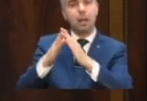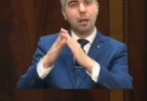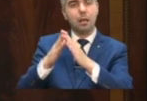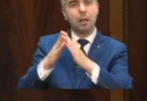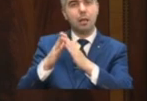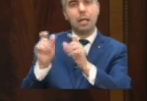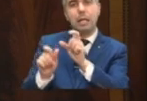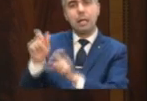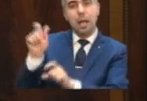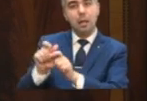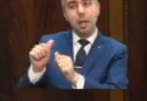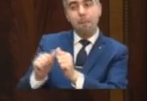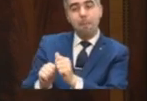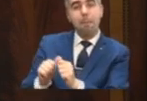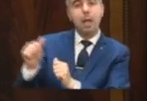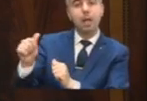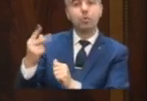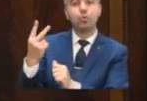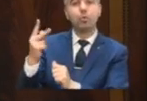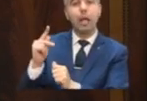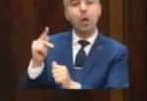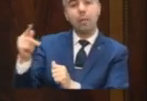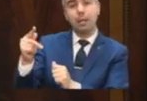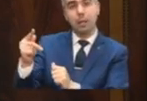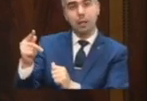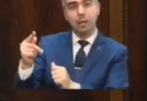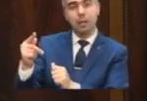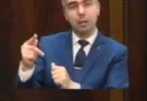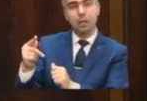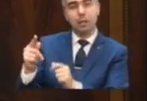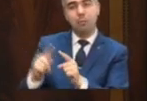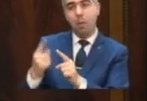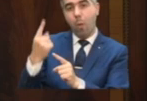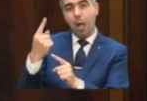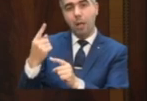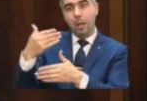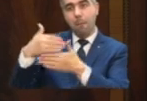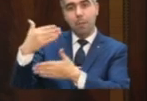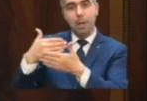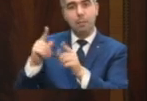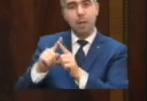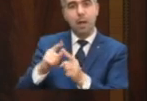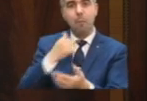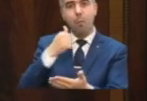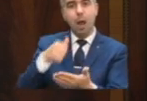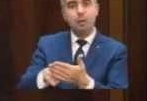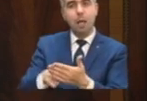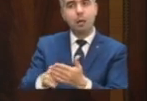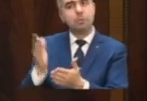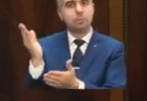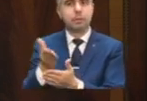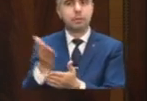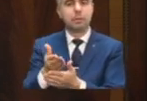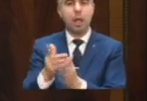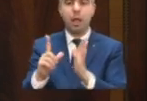المتشتت كاين ما بين السكنه والسكنه جوج كيلومترات كيبني يبغي يبني زريبه كيجي القيد والمقدمي هادو من حقهم لانهم كيتبوا